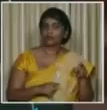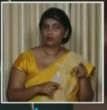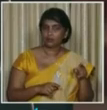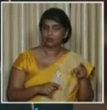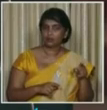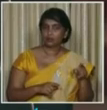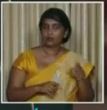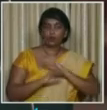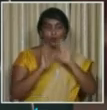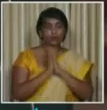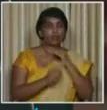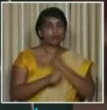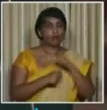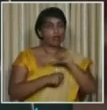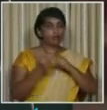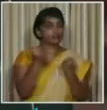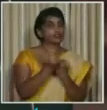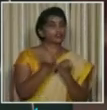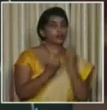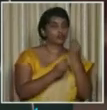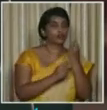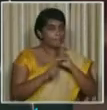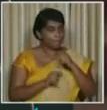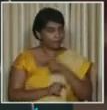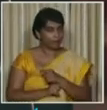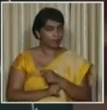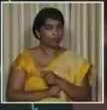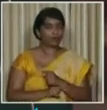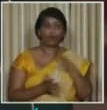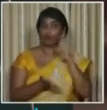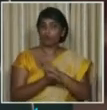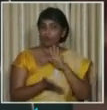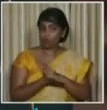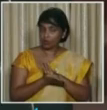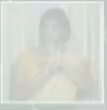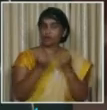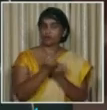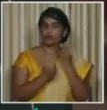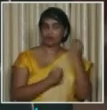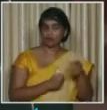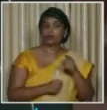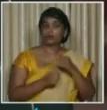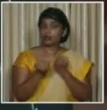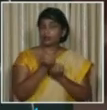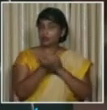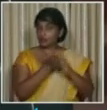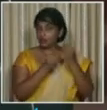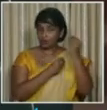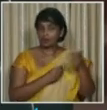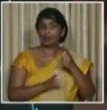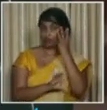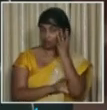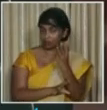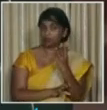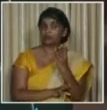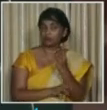පස්සේ සියලු රාජ්‍ය ආයතන සහයෝගය දෙන්න ඕන. මුදල් ලබාත්‍යාශය මුද්‍රලාධිපති සහයෝගය දෙන්න ඕන. සහයෝගය දුන්නේ නැත්නම් අවුරුදු